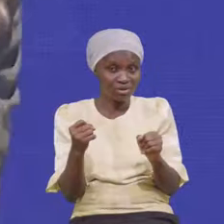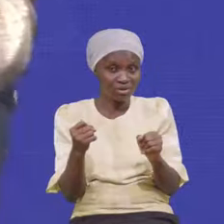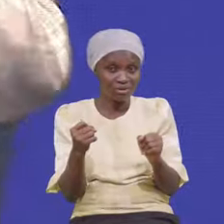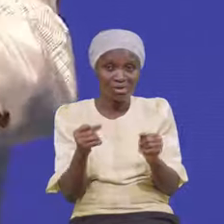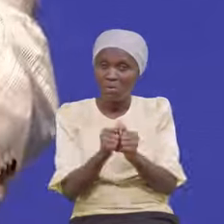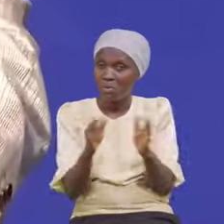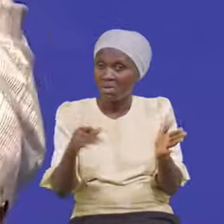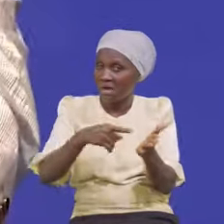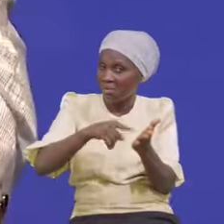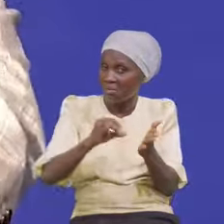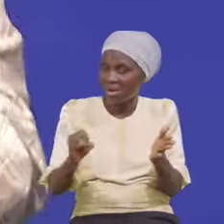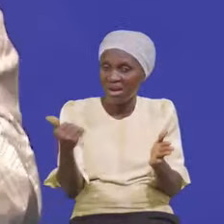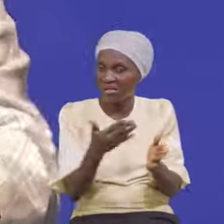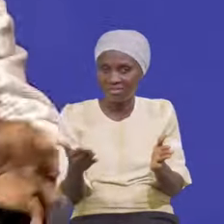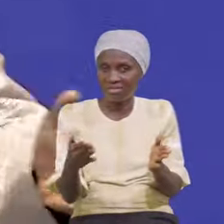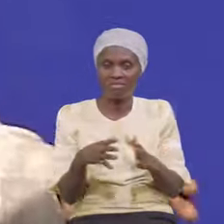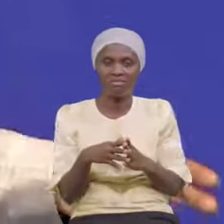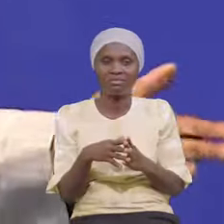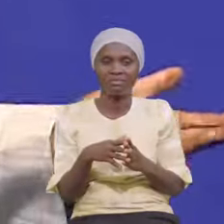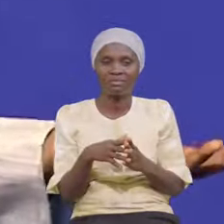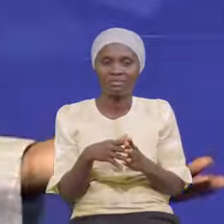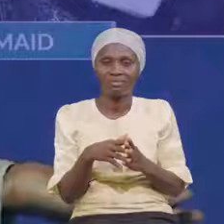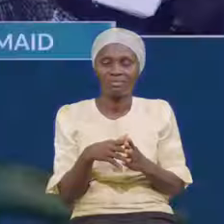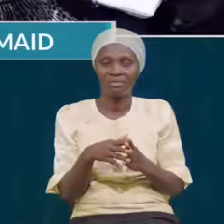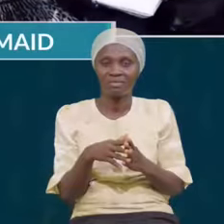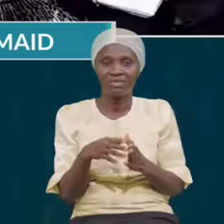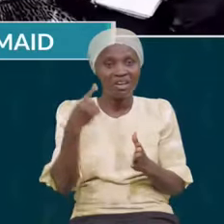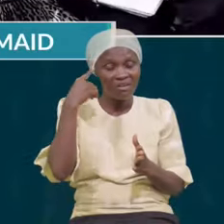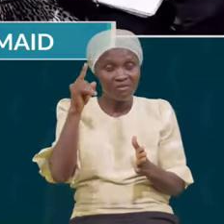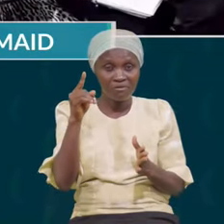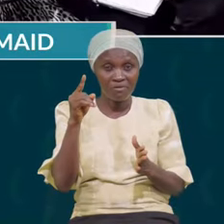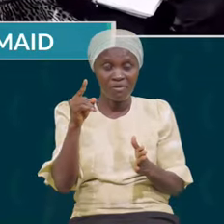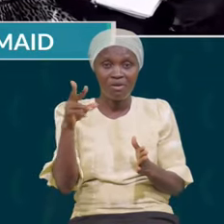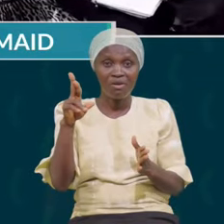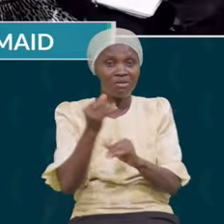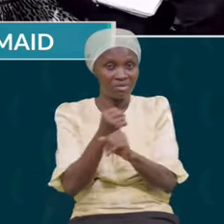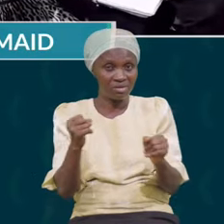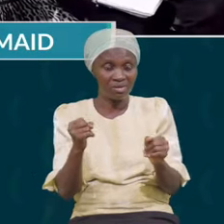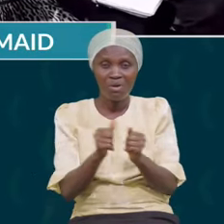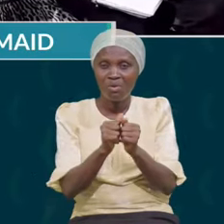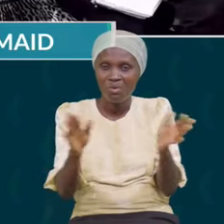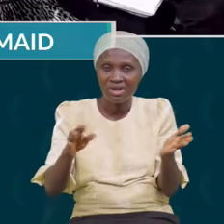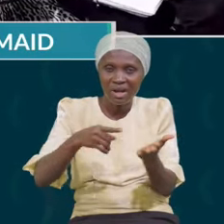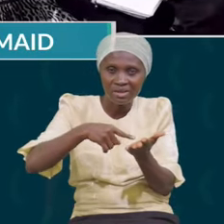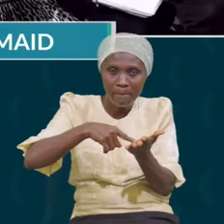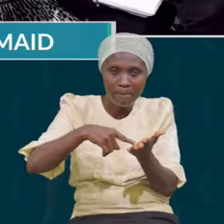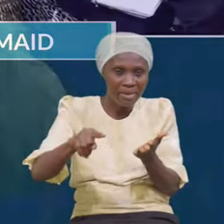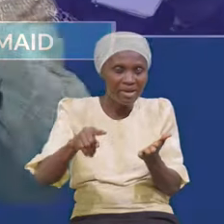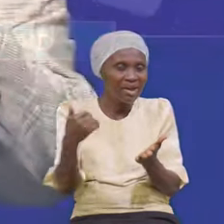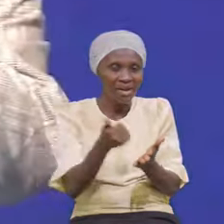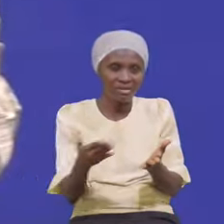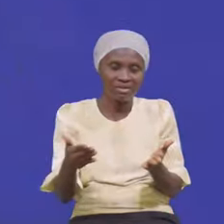కోసం. Without paying anything. ఏమి చెల్లించకుండానే. For redemption. విమోచన కోసం. Without paying